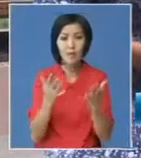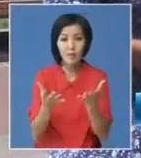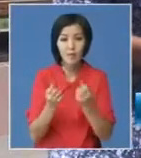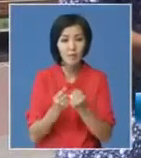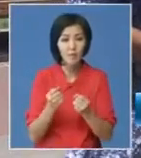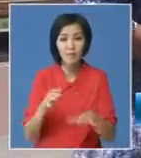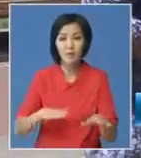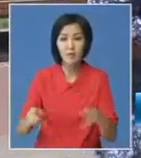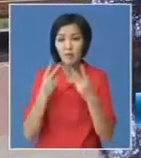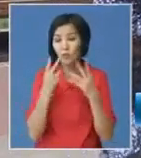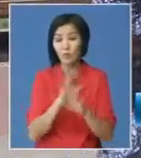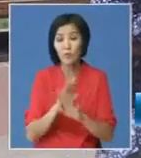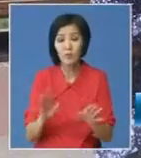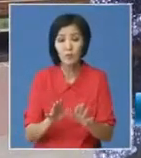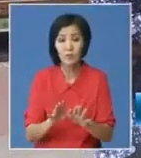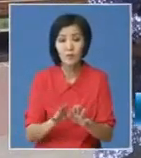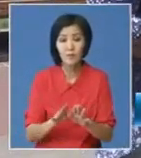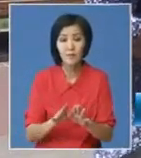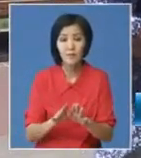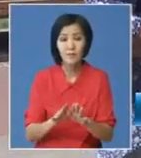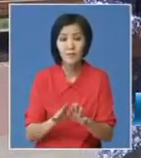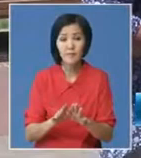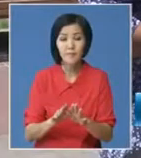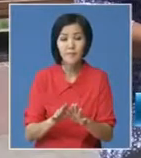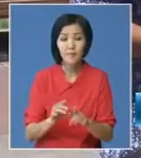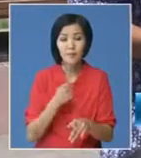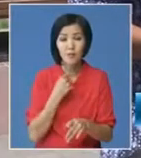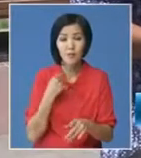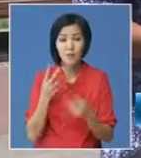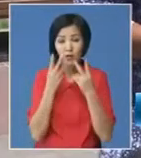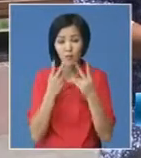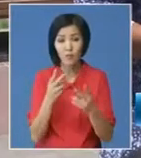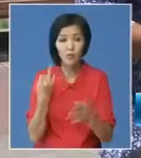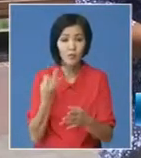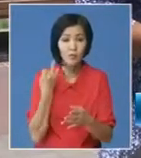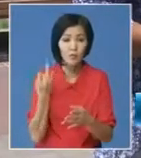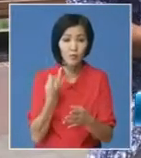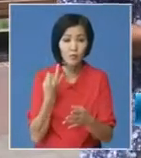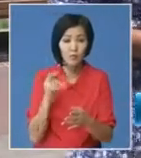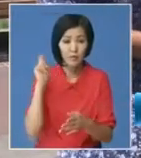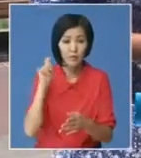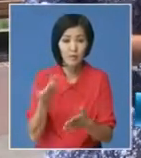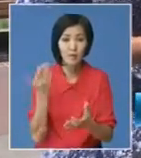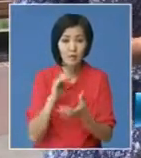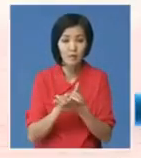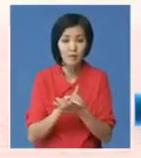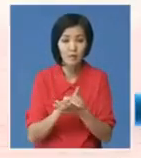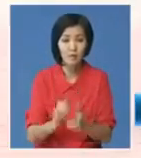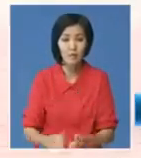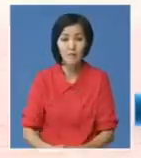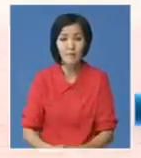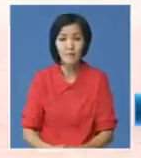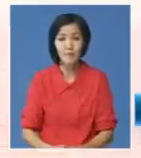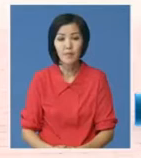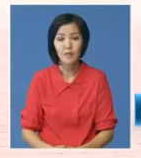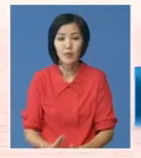далада көрген жоқпыз. Содан осы Талдықорғаннан көріп, қызығушылығымыз танытып, осы жерге кеп танысып біліп жатырмыз. Сұрау